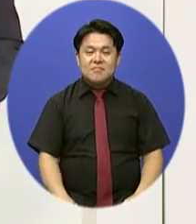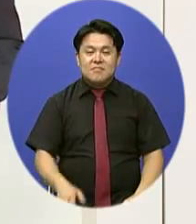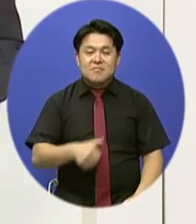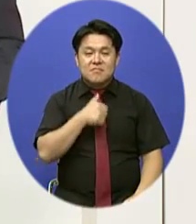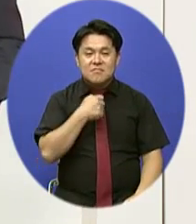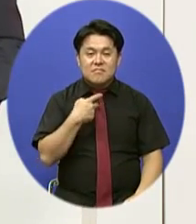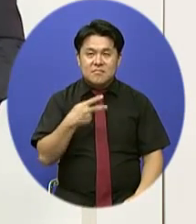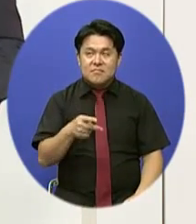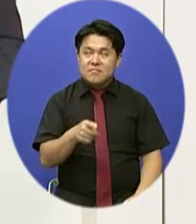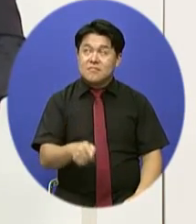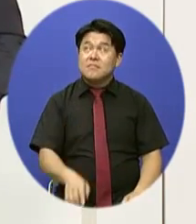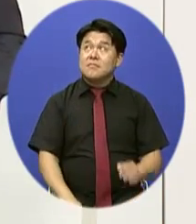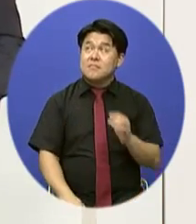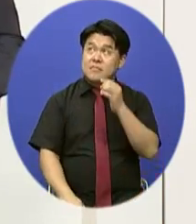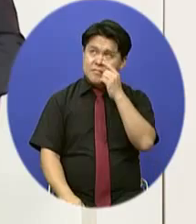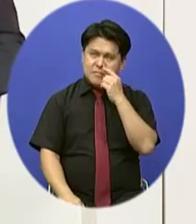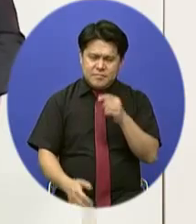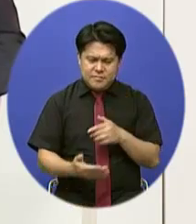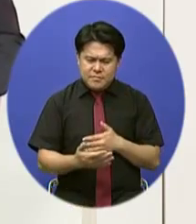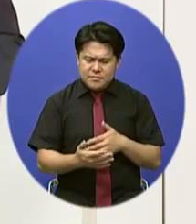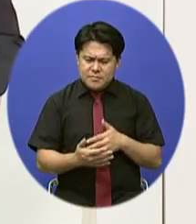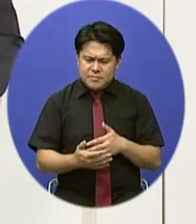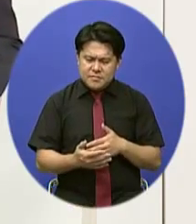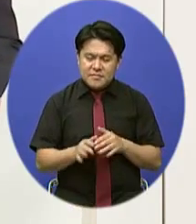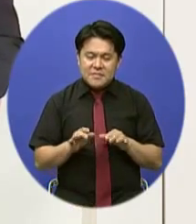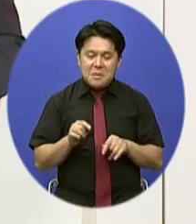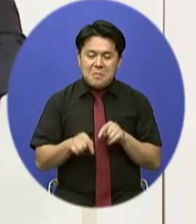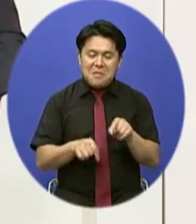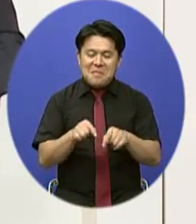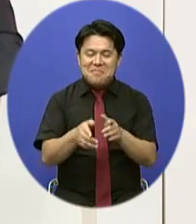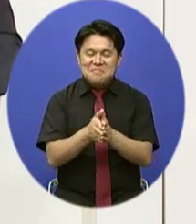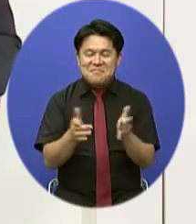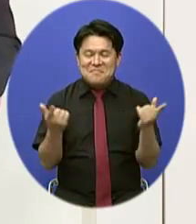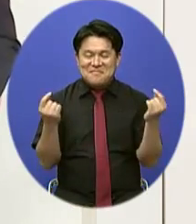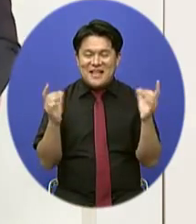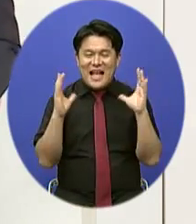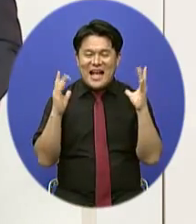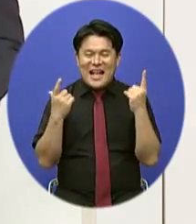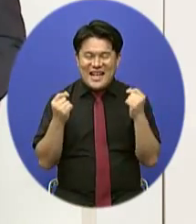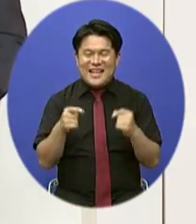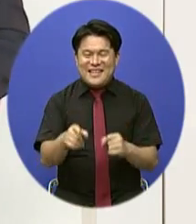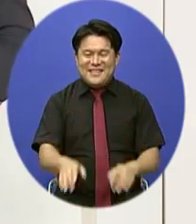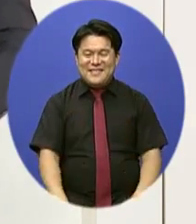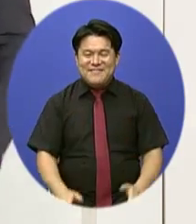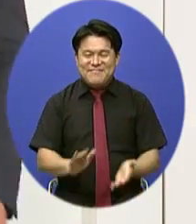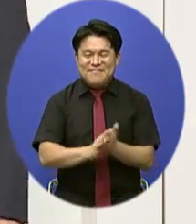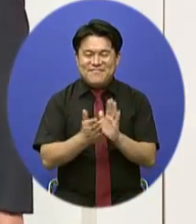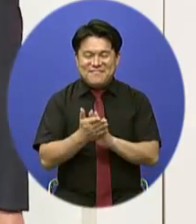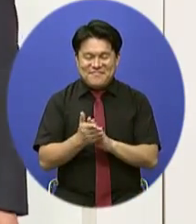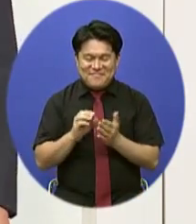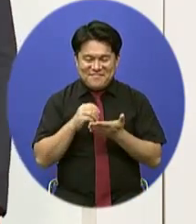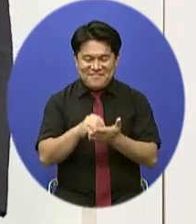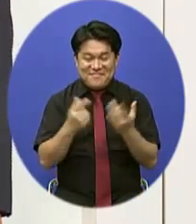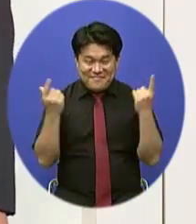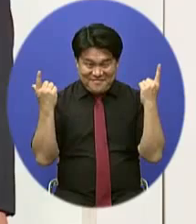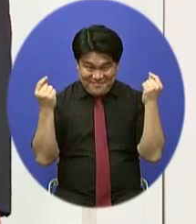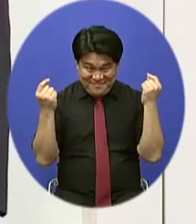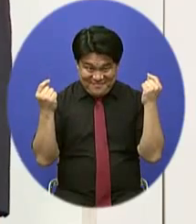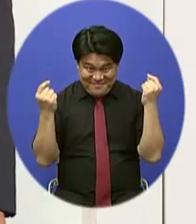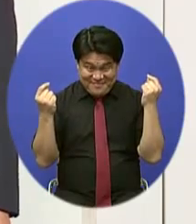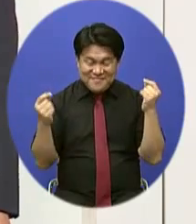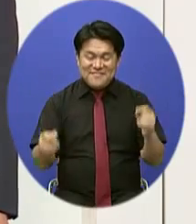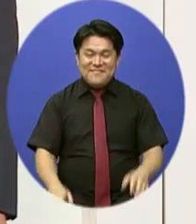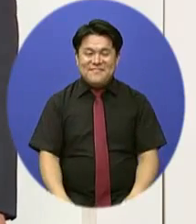5학년 2반이면요. 이제 그런 마음은 겁니다. 네. 유치원생이에요? 예, 유치원생이죠 뭐. 아,